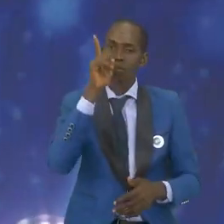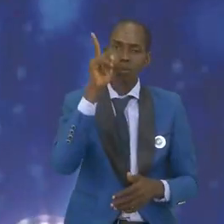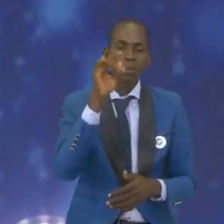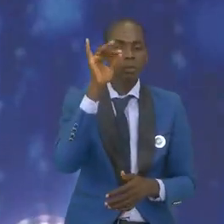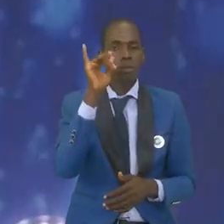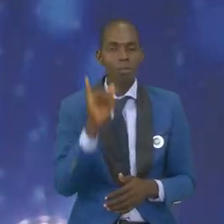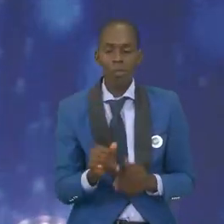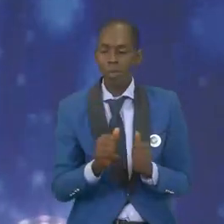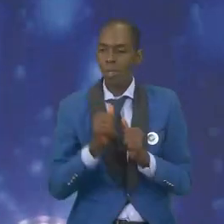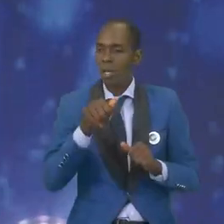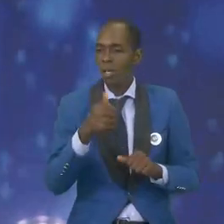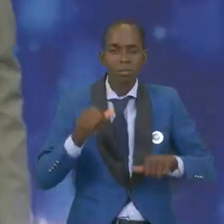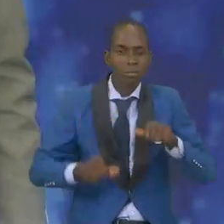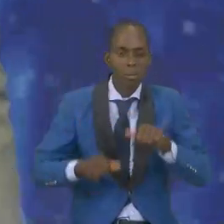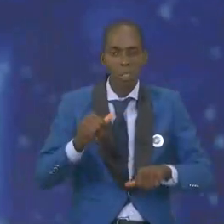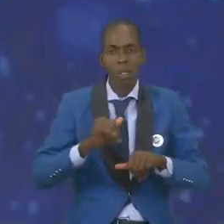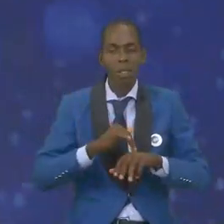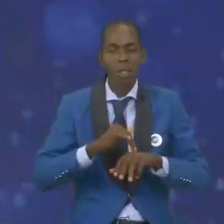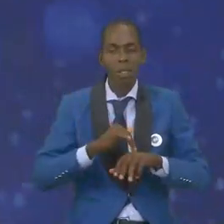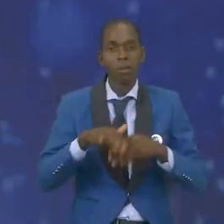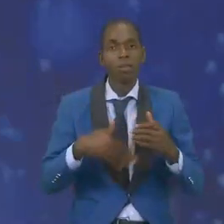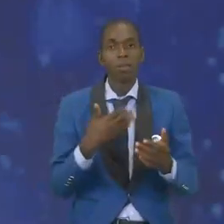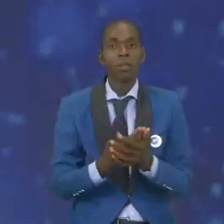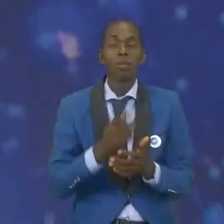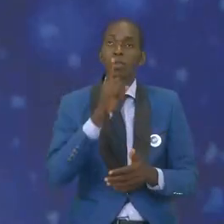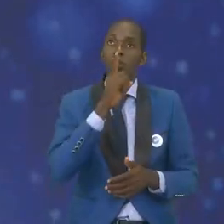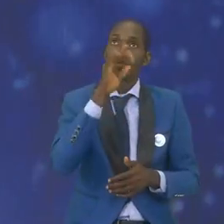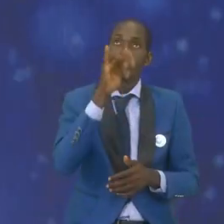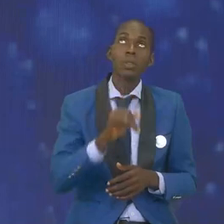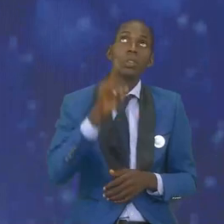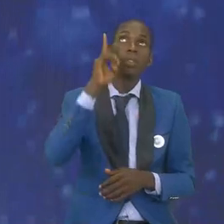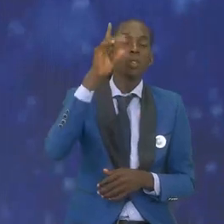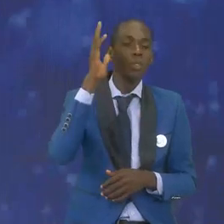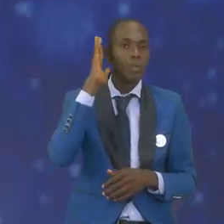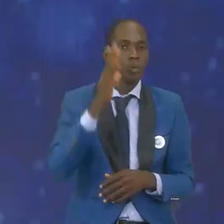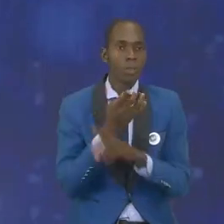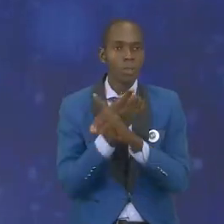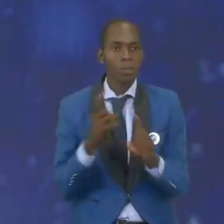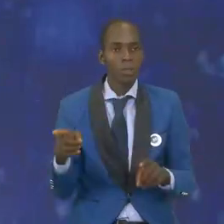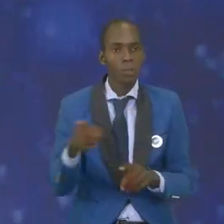Verset 3. Car c'est lui qui te délivre, c'est lui, certainement, car